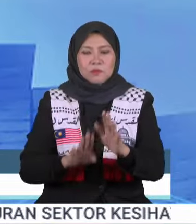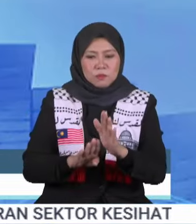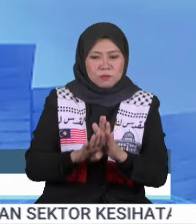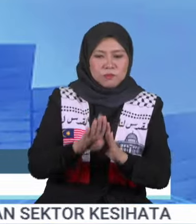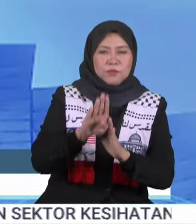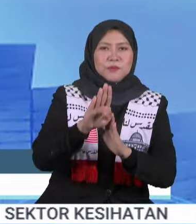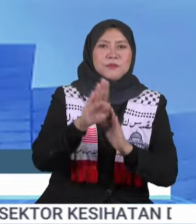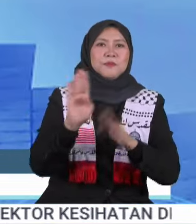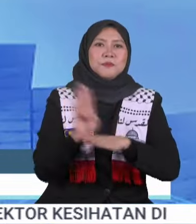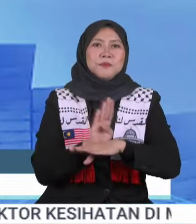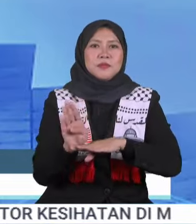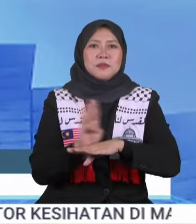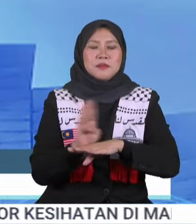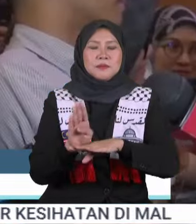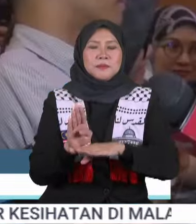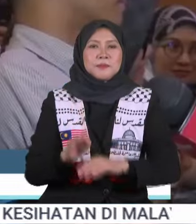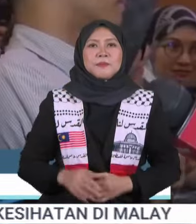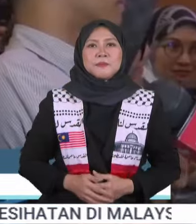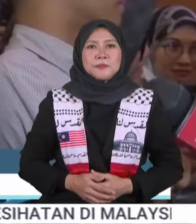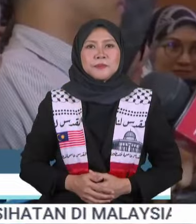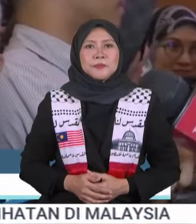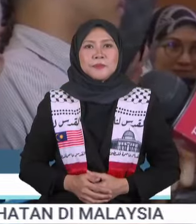mengembangkan perniagaan.